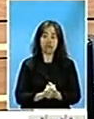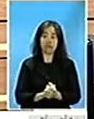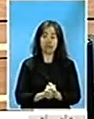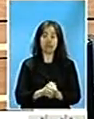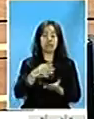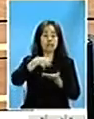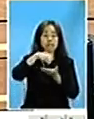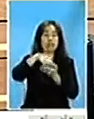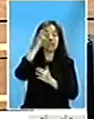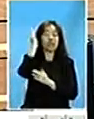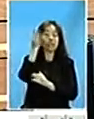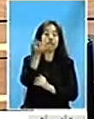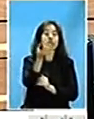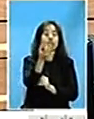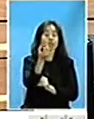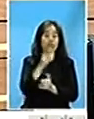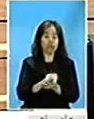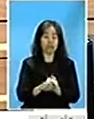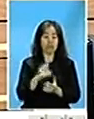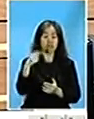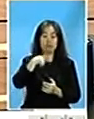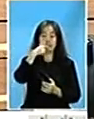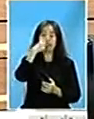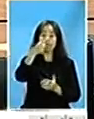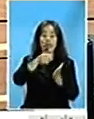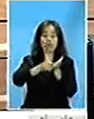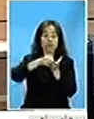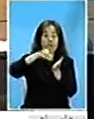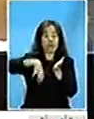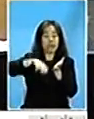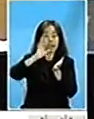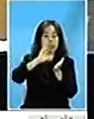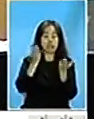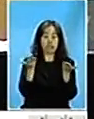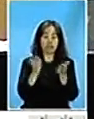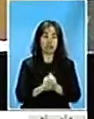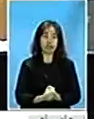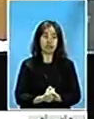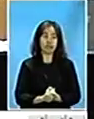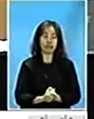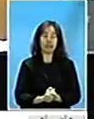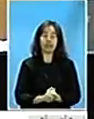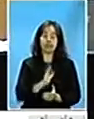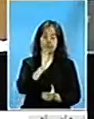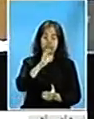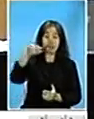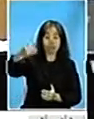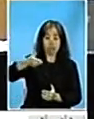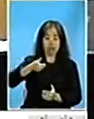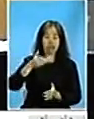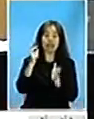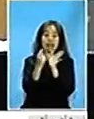เขาอภิปรายอะไรครับในเมื่อเขาบอกว่าเขาไม่ตัดงบประมาณครับ เชิญคืออย่างเงี้ยเขาขอสงวน